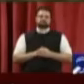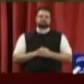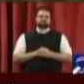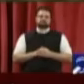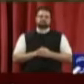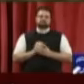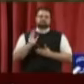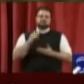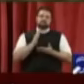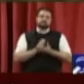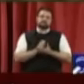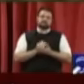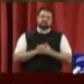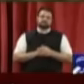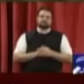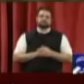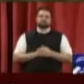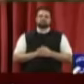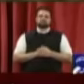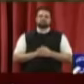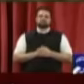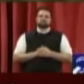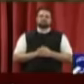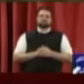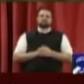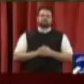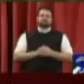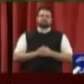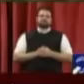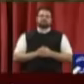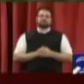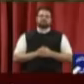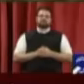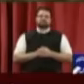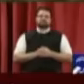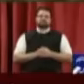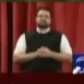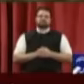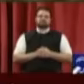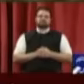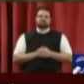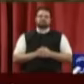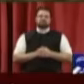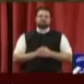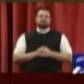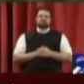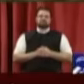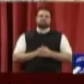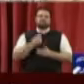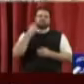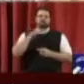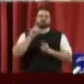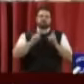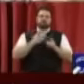Ai dreptate, Nicolina? Ai dreptate, dragama? Nu vreau să am dreptate, decât vă spun că este o posibilitate. Deci dau comandă și se